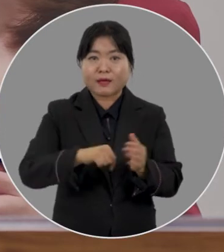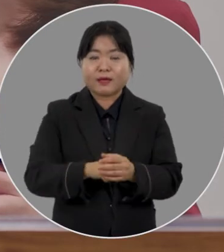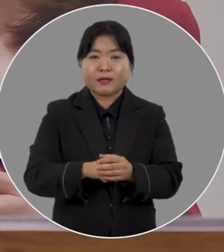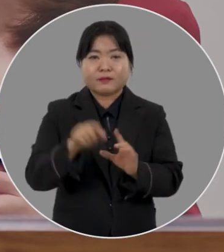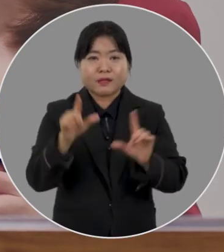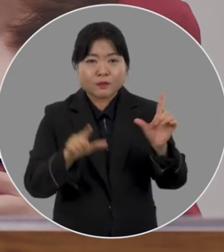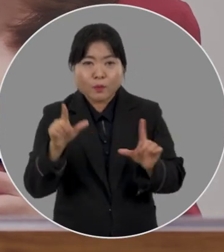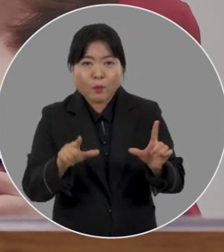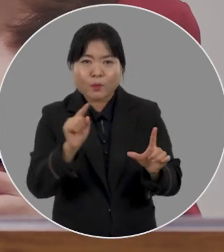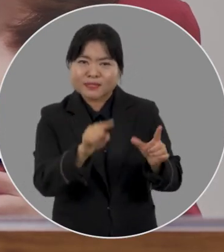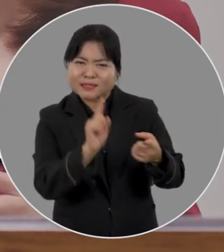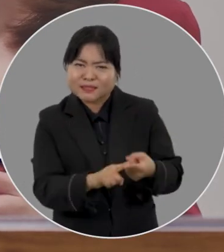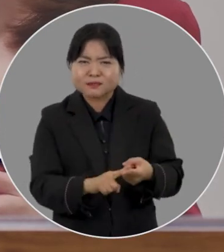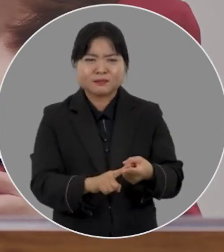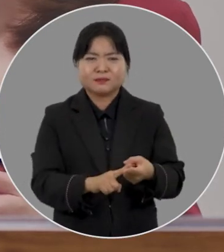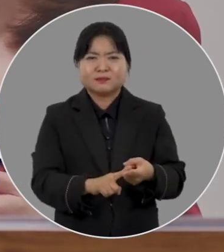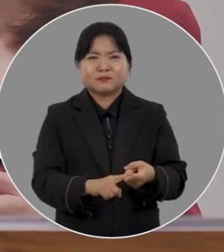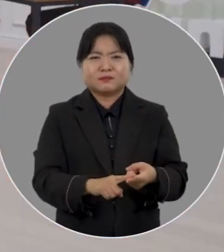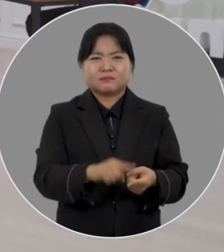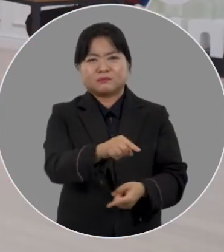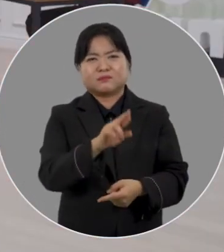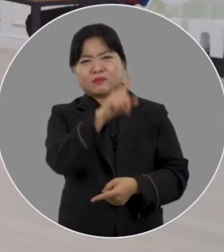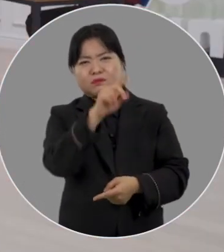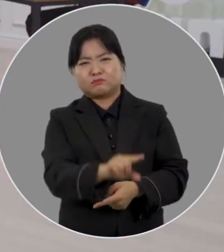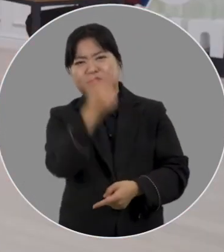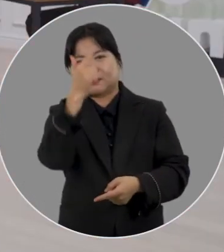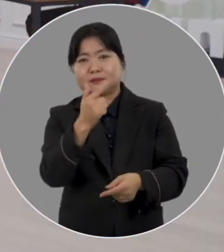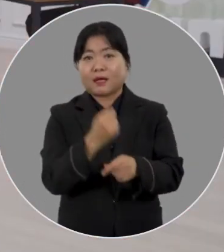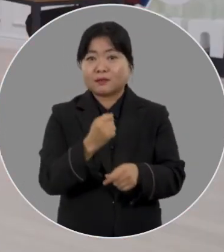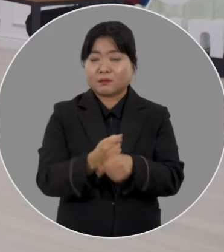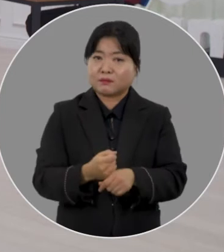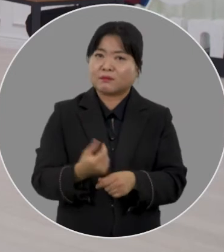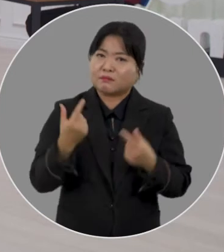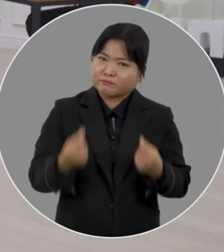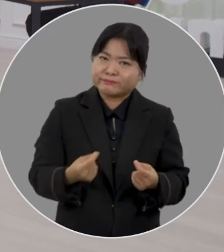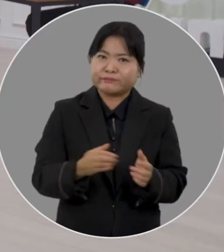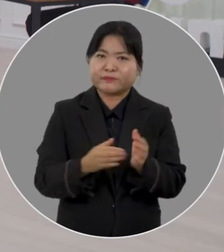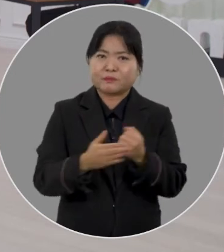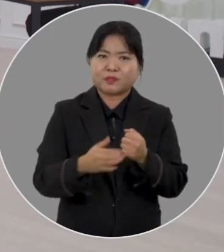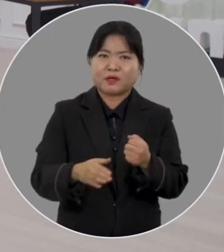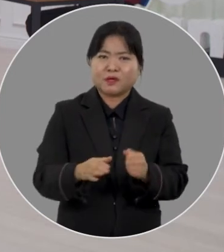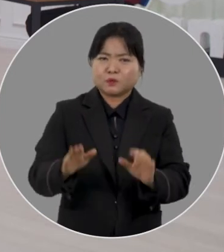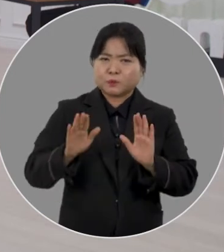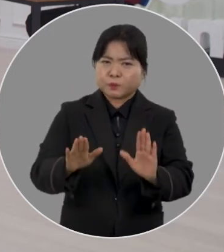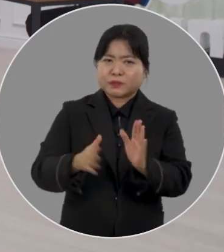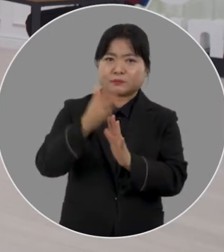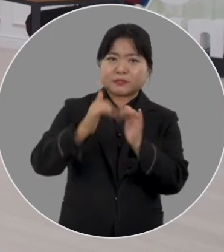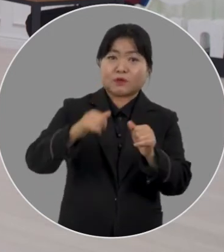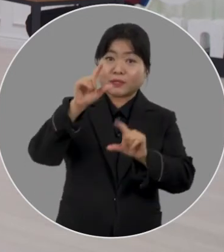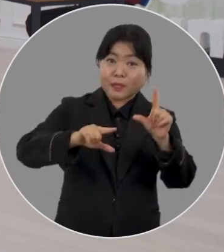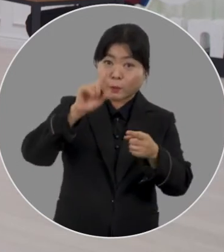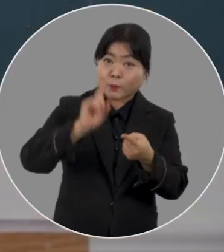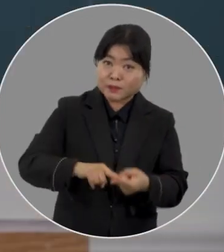있어서의 태도 자체를 부인하는 것이 아닌가, 견지해야 될 그런 시민적 태도 자체를 부인하고 있다라는